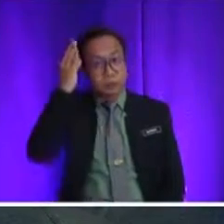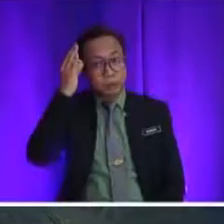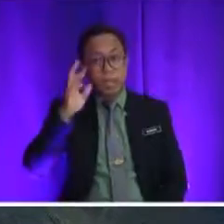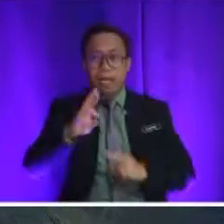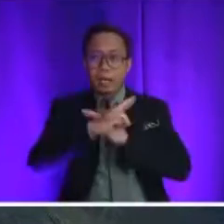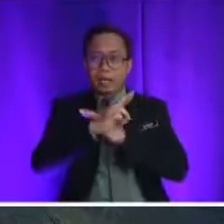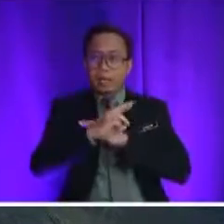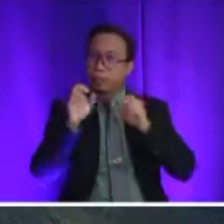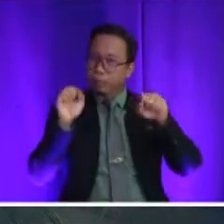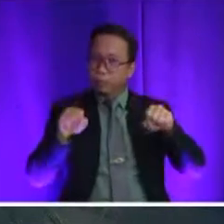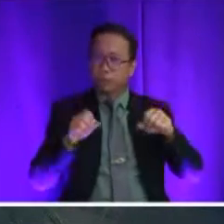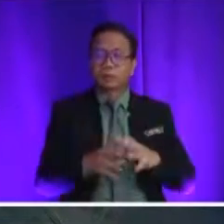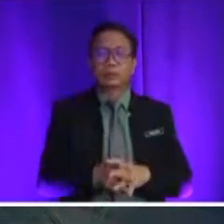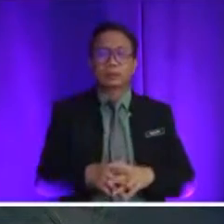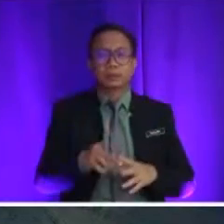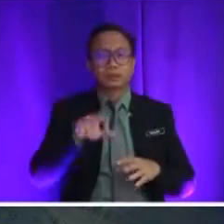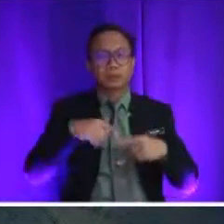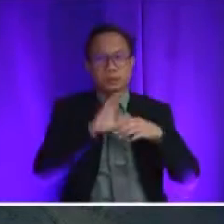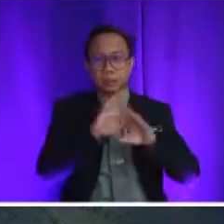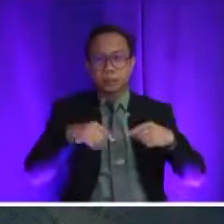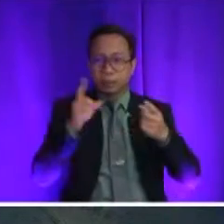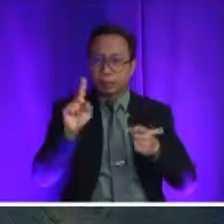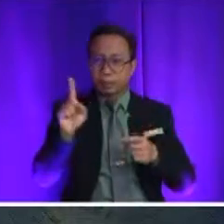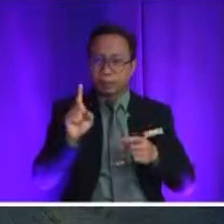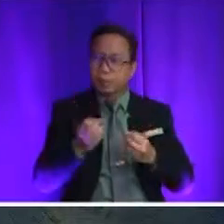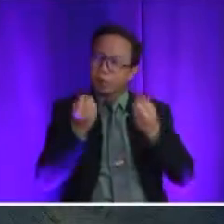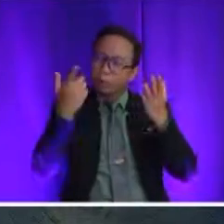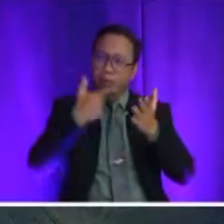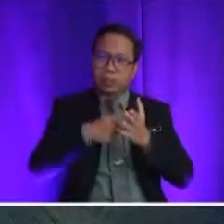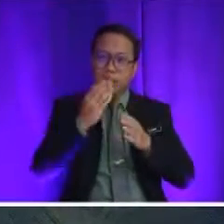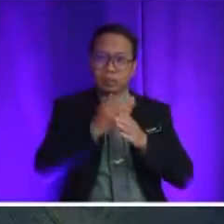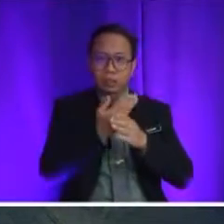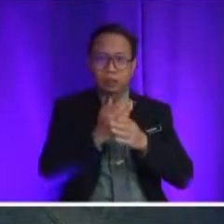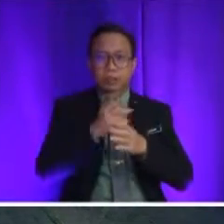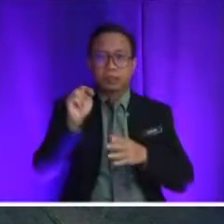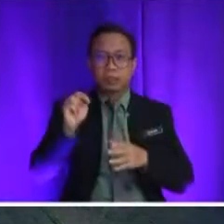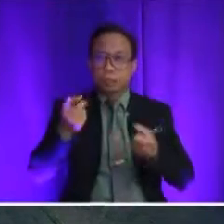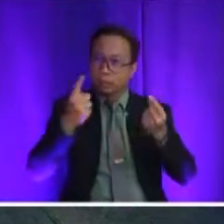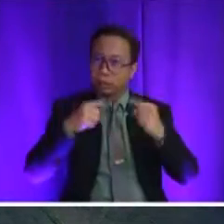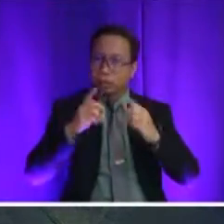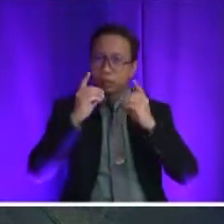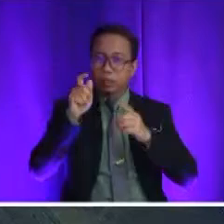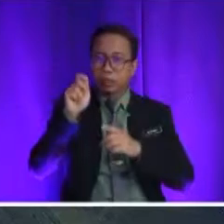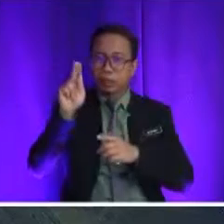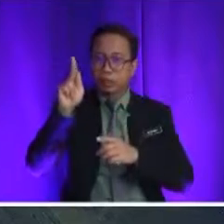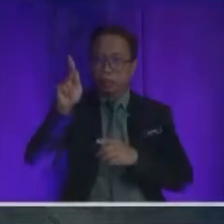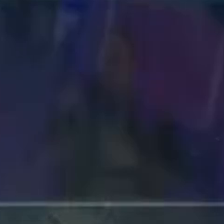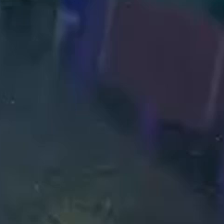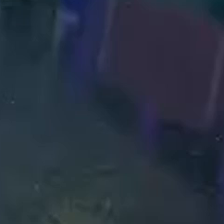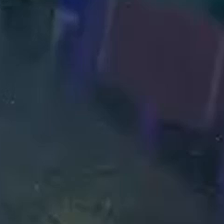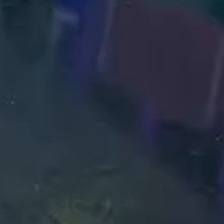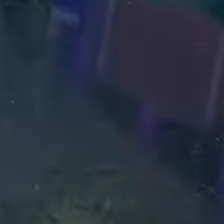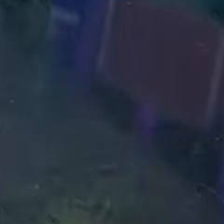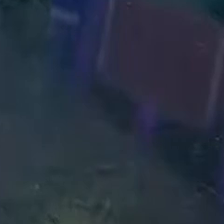kita tungguin banyak lagi kita kembali spa sini Dikti bike